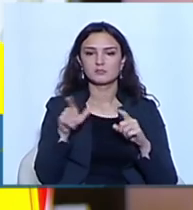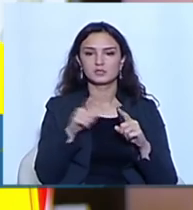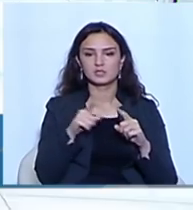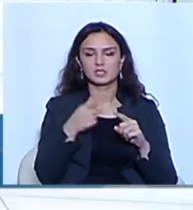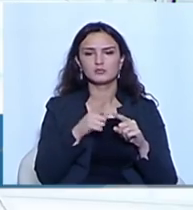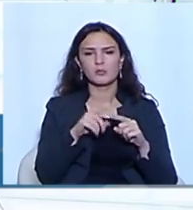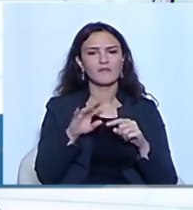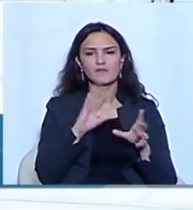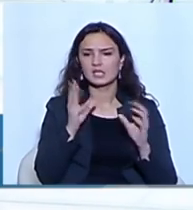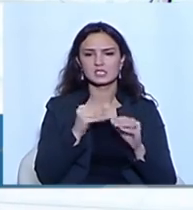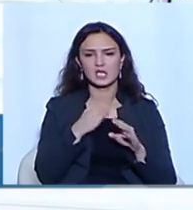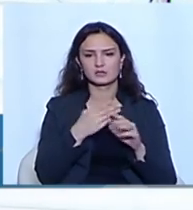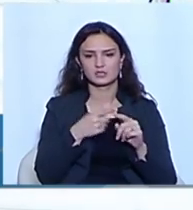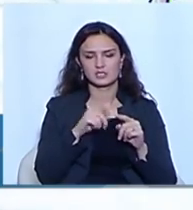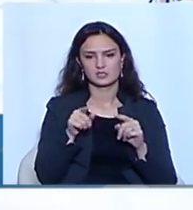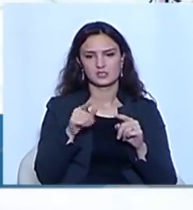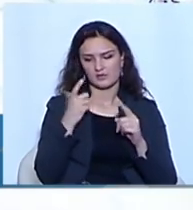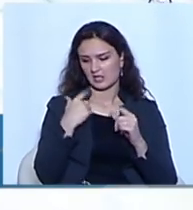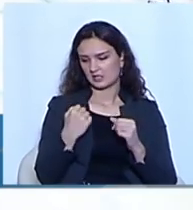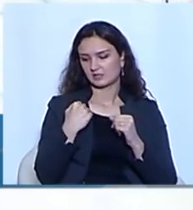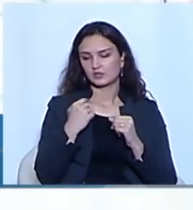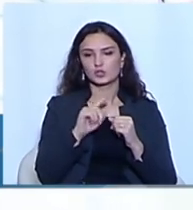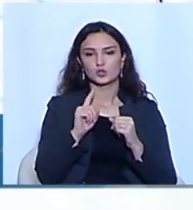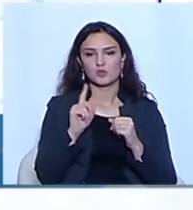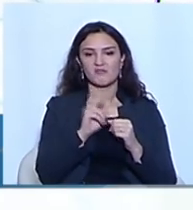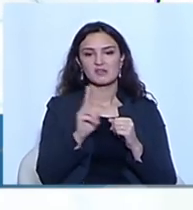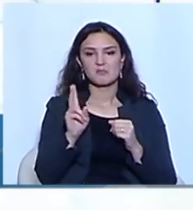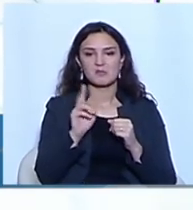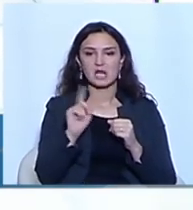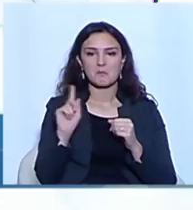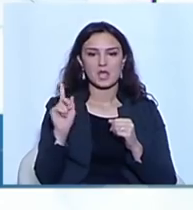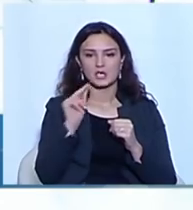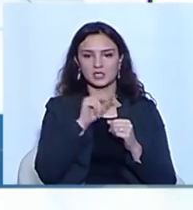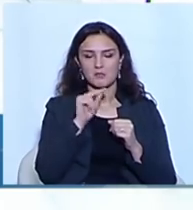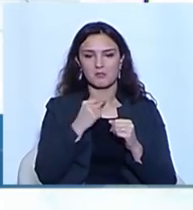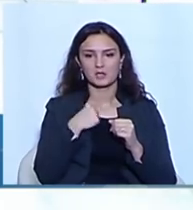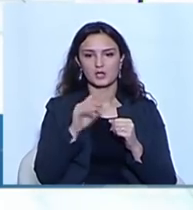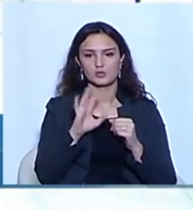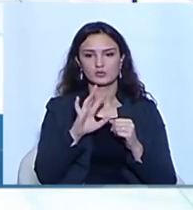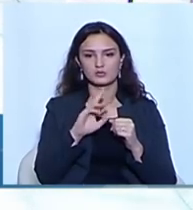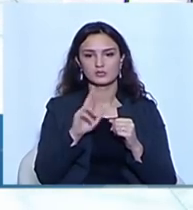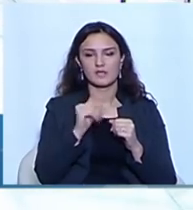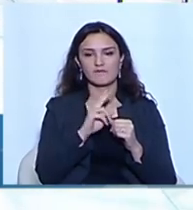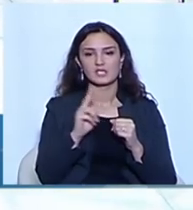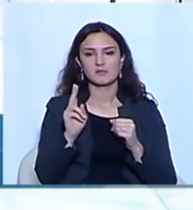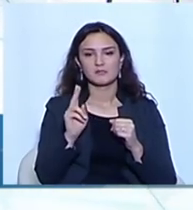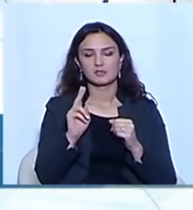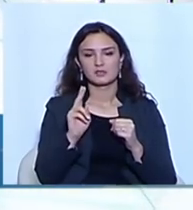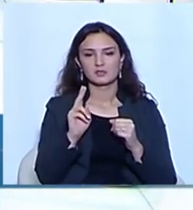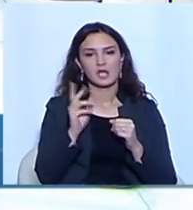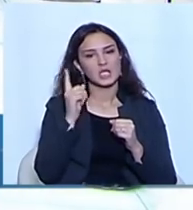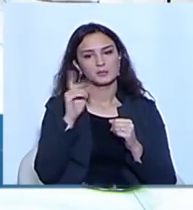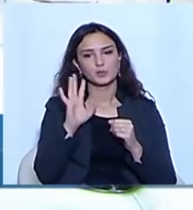რომ ყველას აქვს ეს პოზა თავდაცვითი, რომ ვინმემ რამე არ დამაბრალოს და ვინმემ